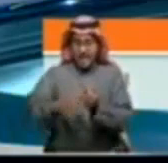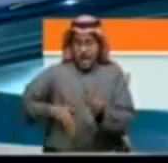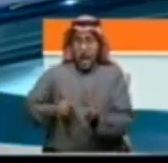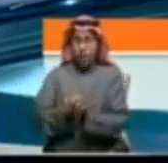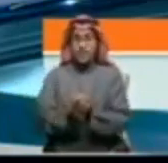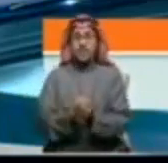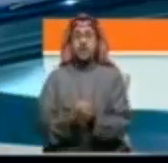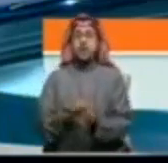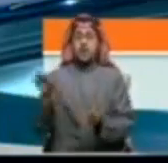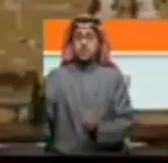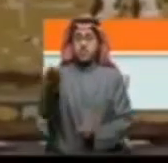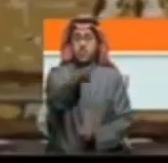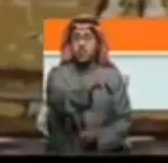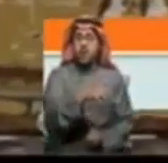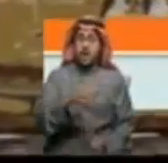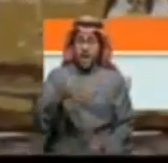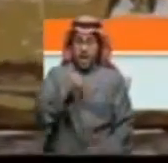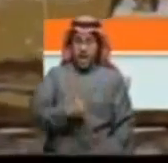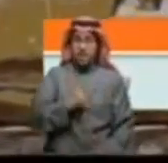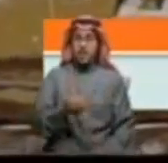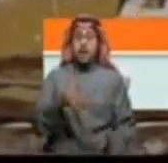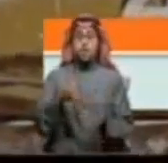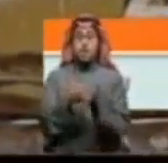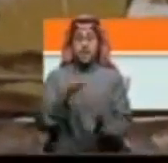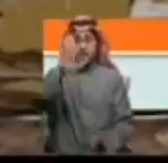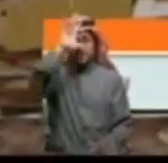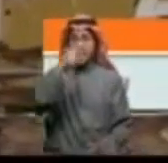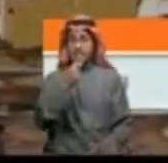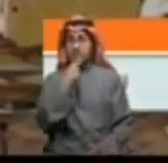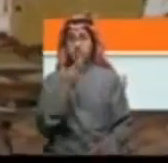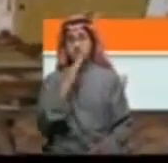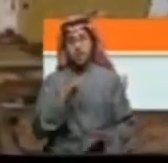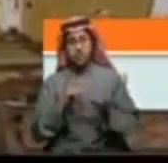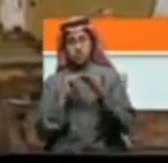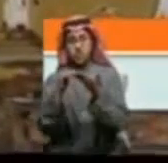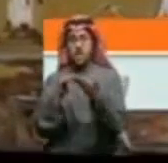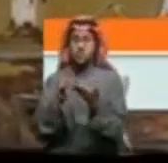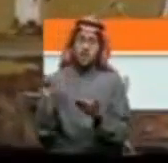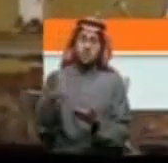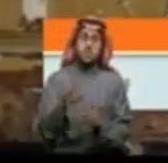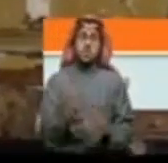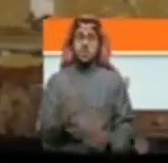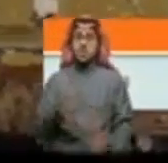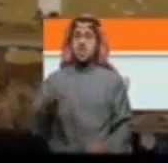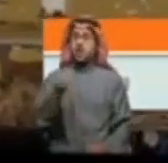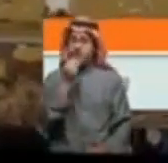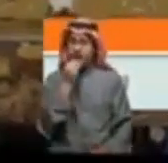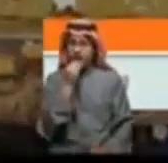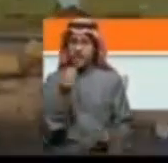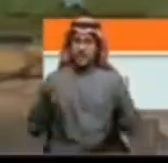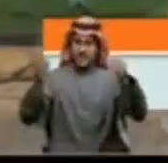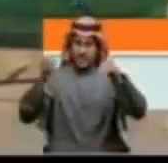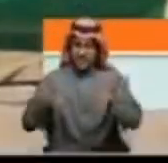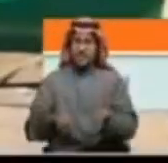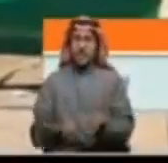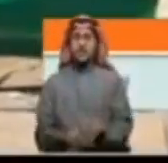والحديدة وتعز وشبوة. من جهة أخرى، وزع المركز 29 طنا من السلال الغذائية